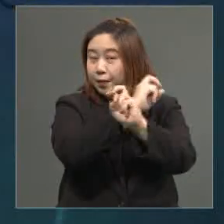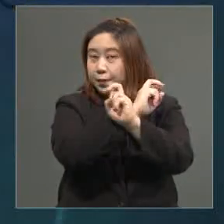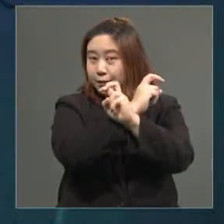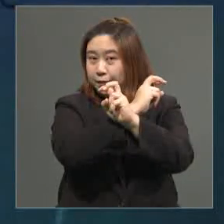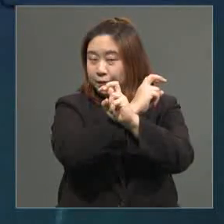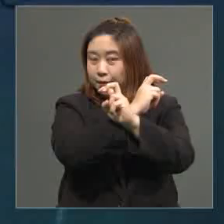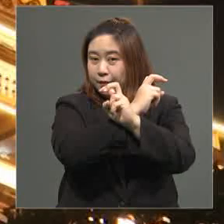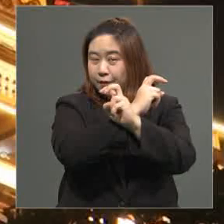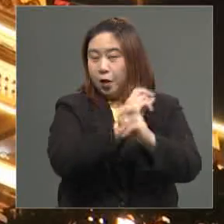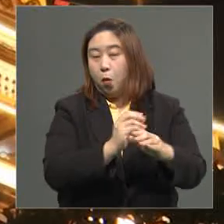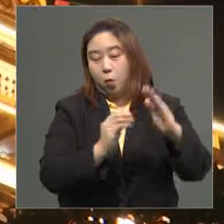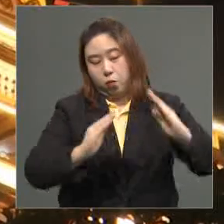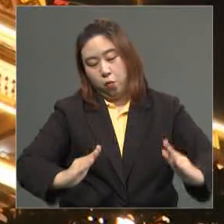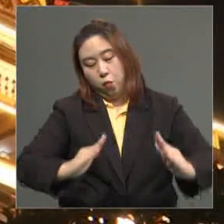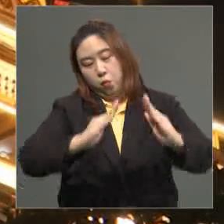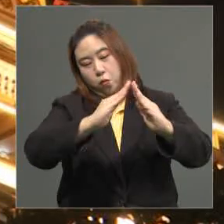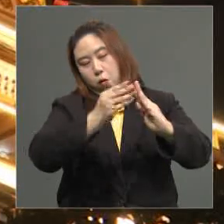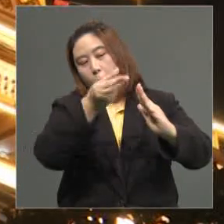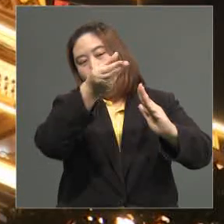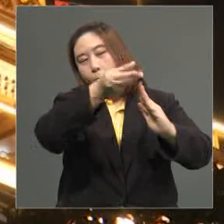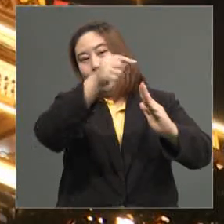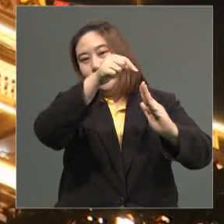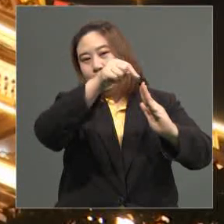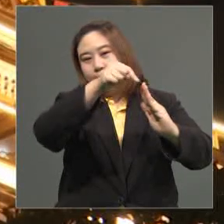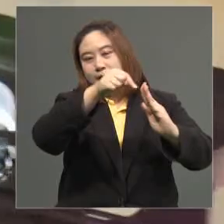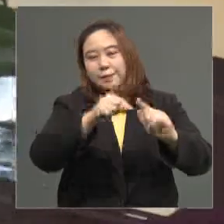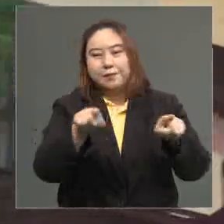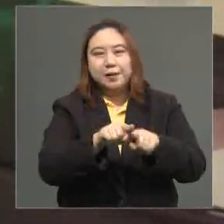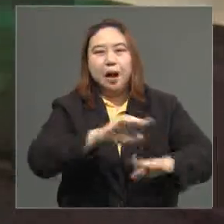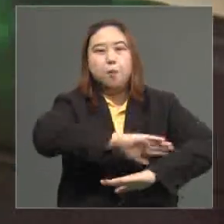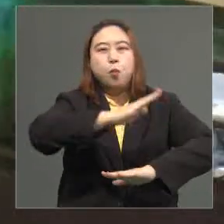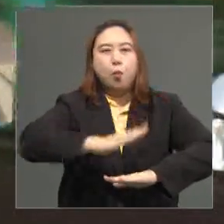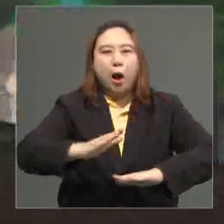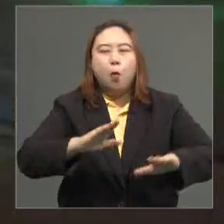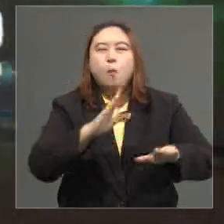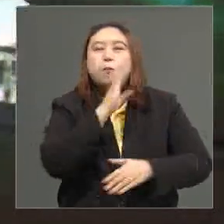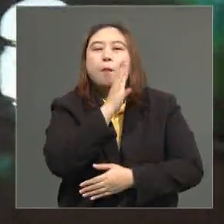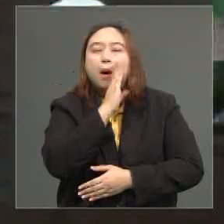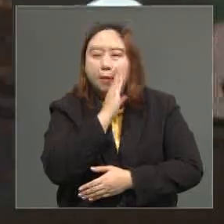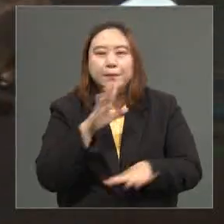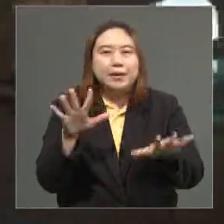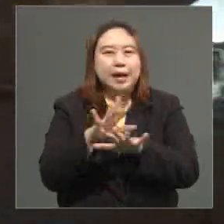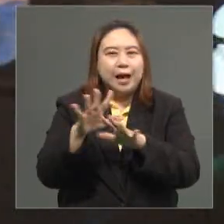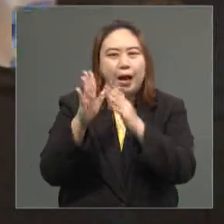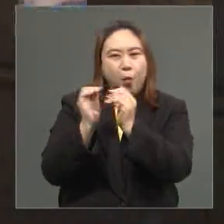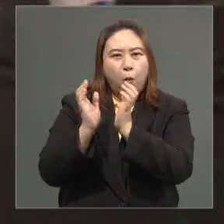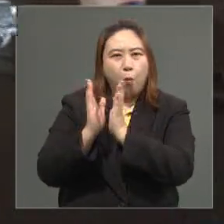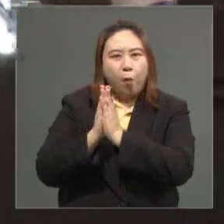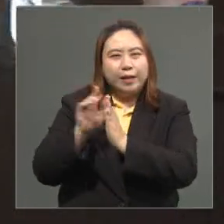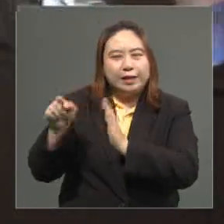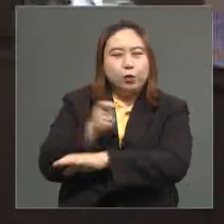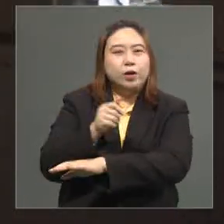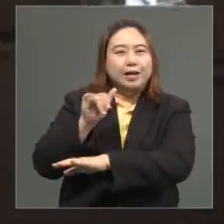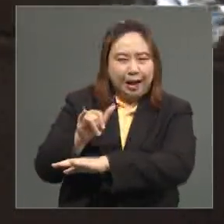ธาตุบริเวณยอดเป็นเจดีย์บนภูเขาจำลองโดยสร้างคล้ายกับพระเจดีย์วัดภูเขาทองที่กรุงศรีอยุธย